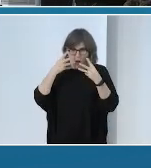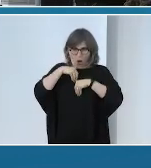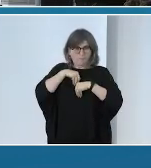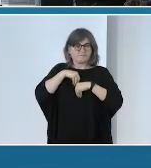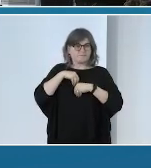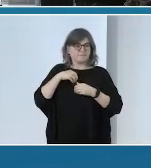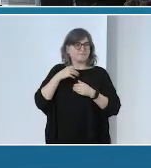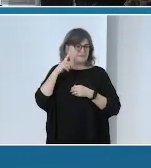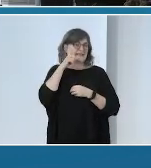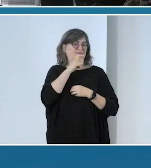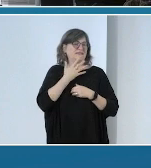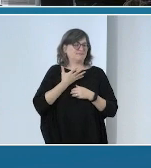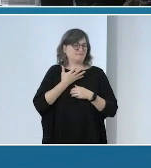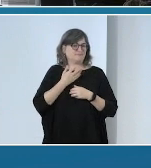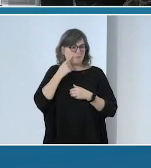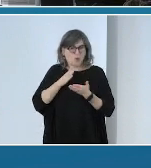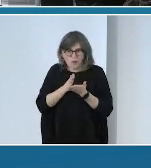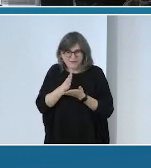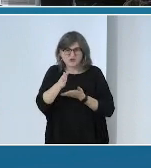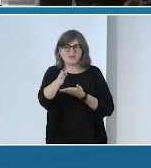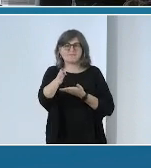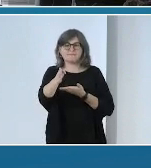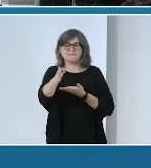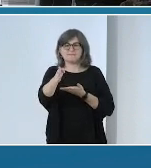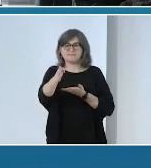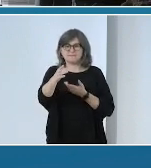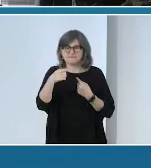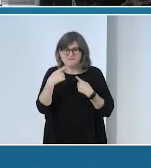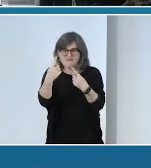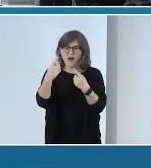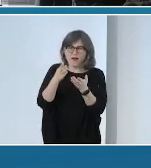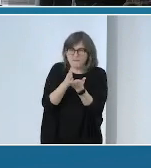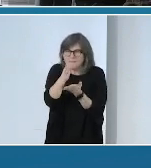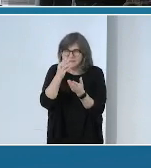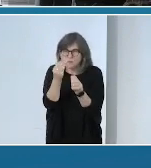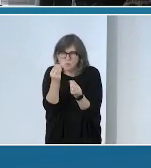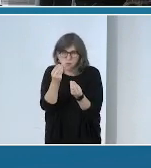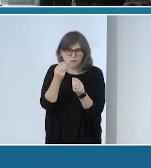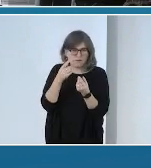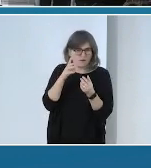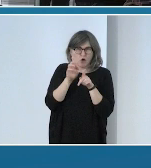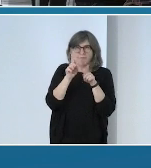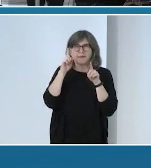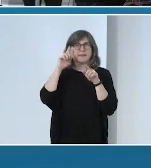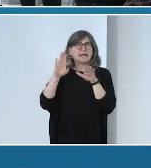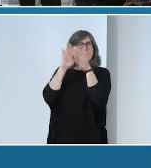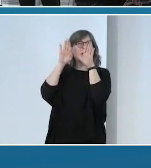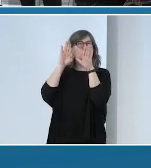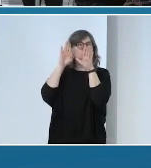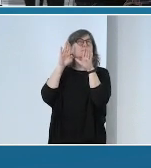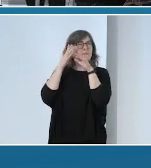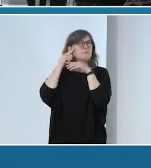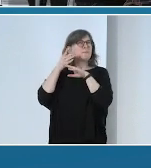trajet. Ils ont des difficultés à manipuler les images mentales concernant le trajet effectué. Alors, par